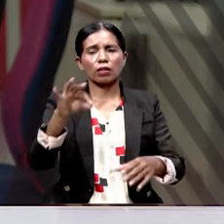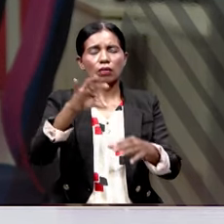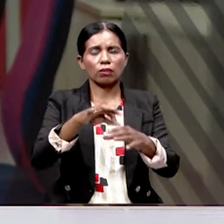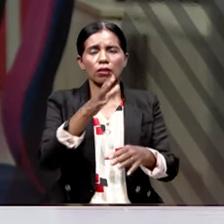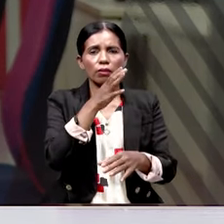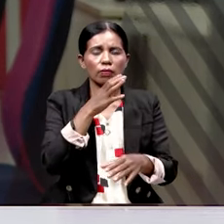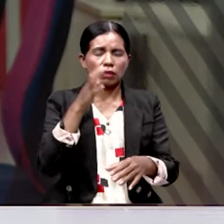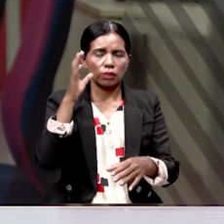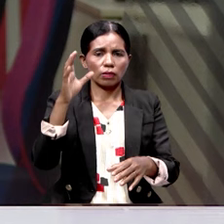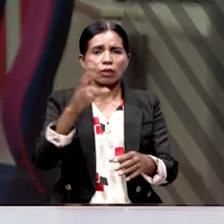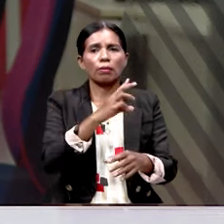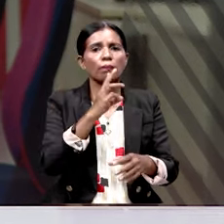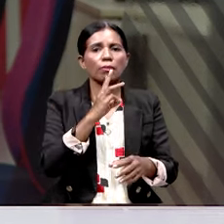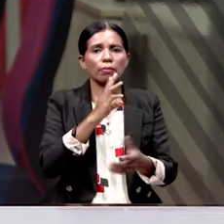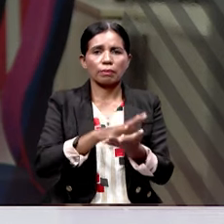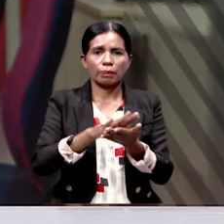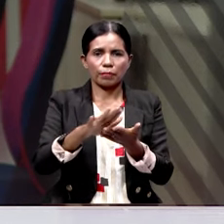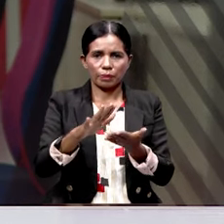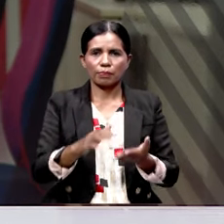bemos.